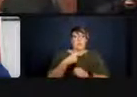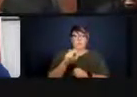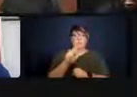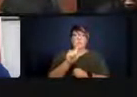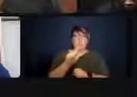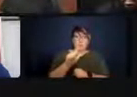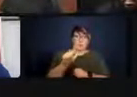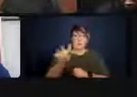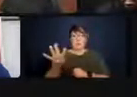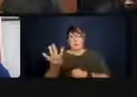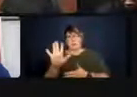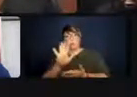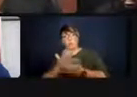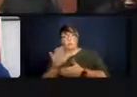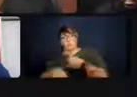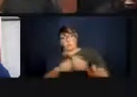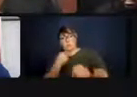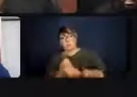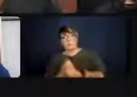kuendelea na kazi hii.